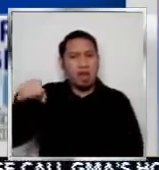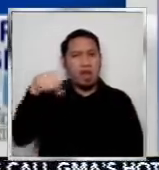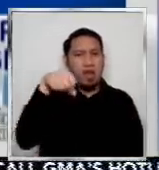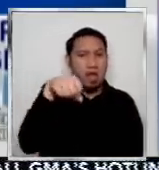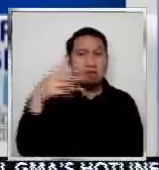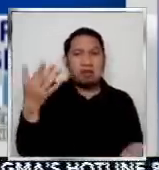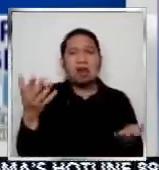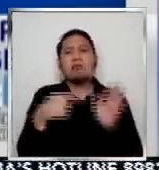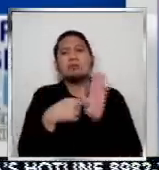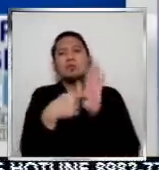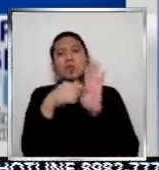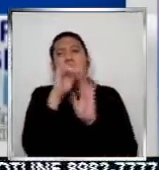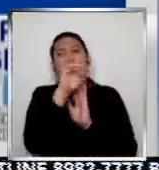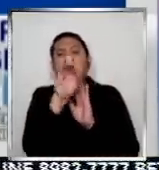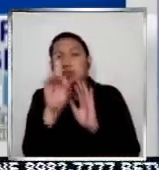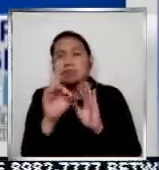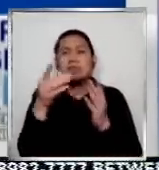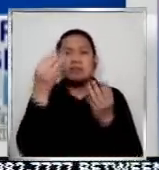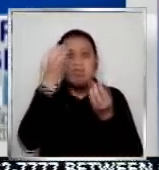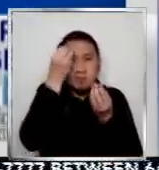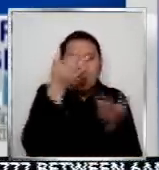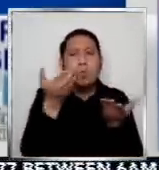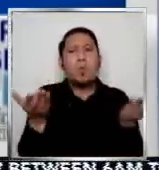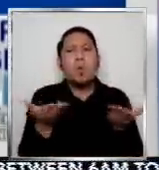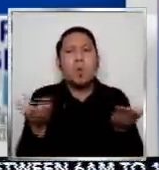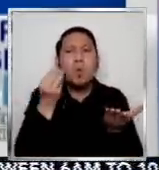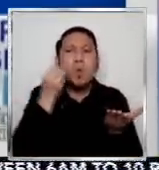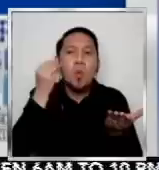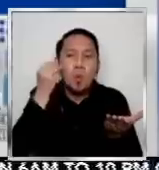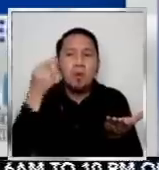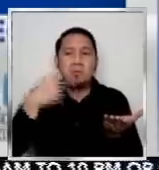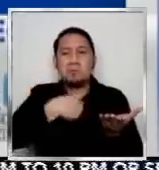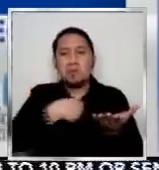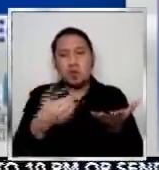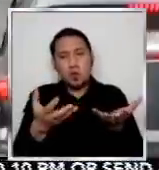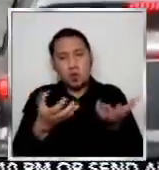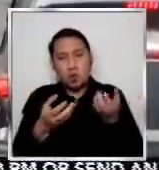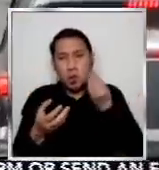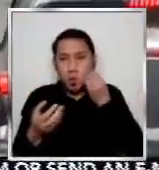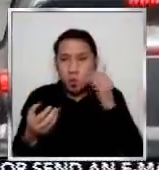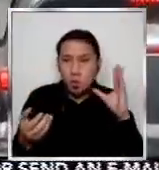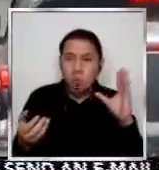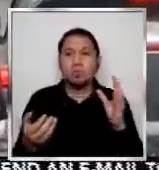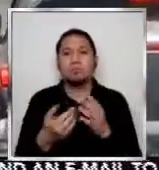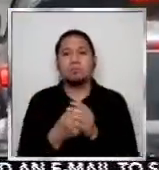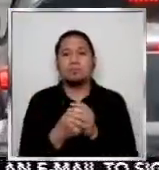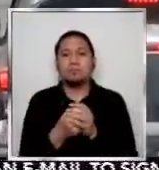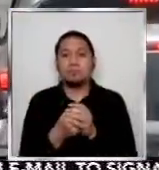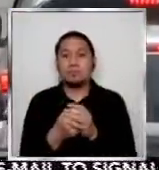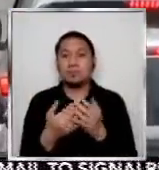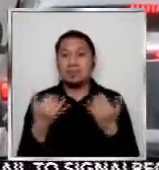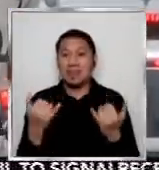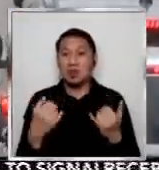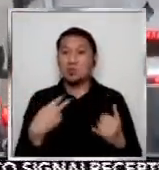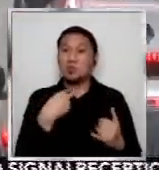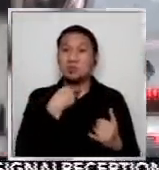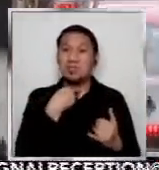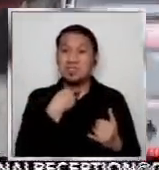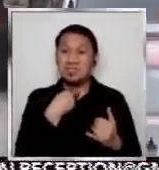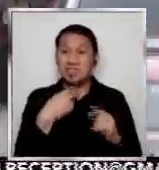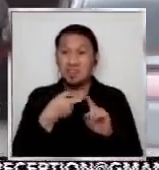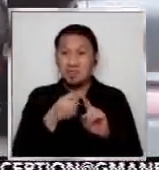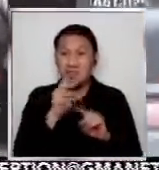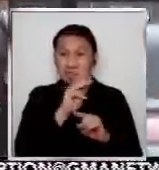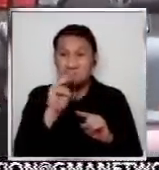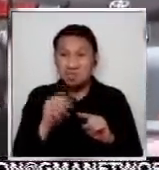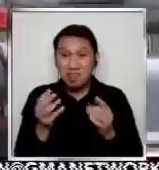kayo nakatira. At sabihin lang na pauwi na sila dahil ngayon lang po nagpupas. Ayun, mga stranded na manggagaling sa Maynila na gusto nang pumunta